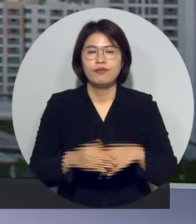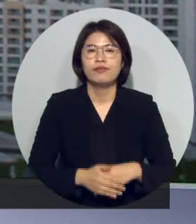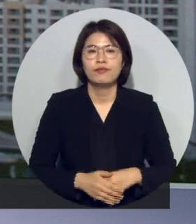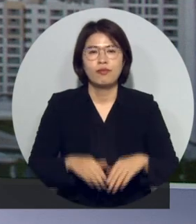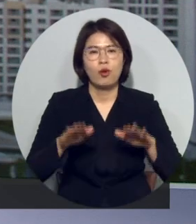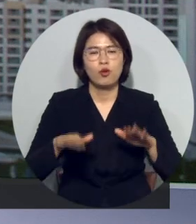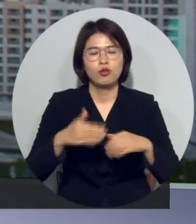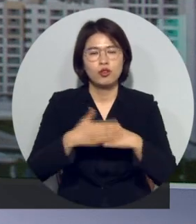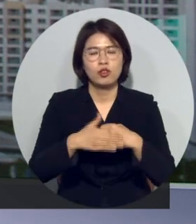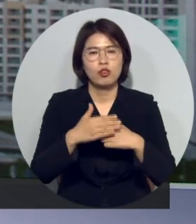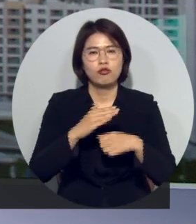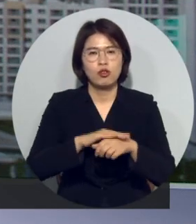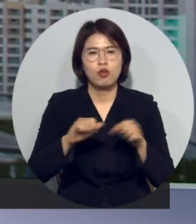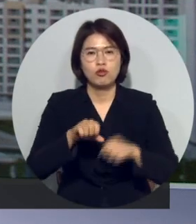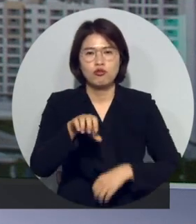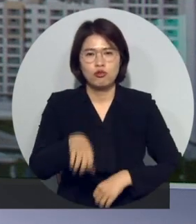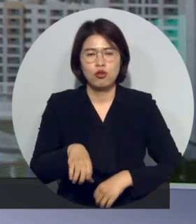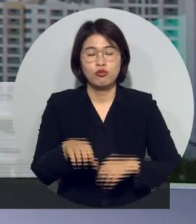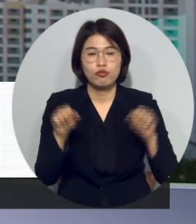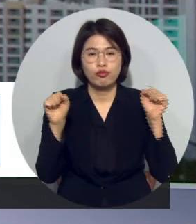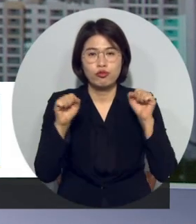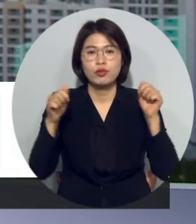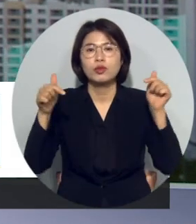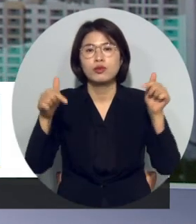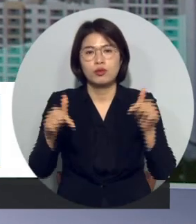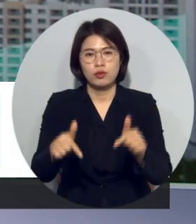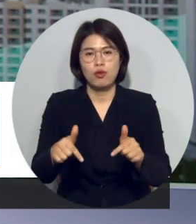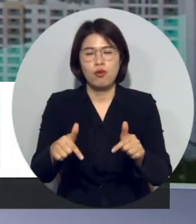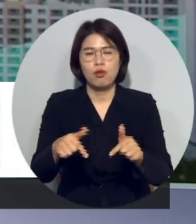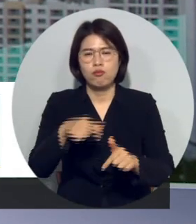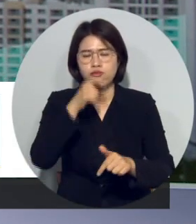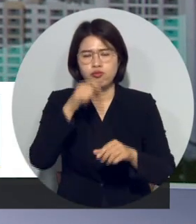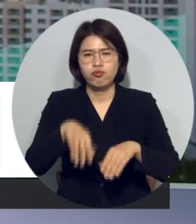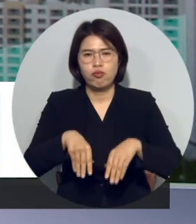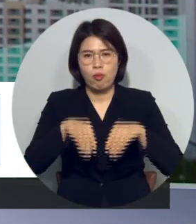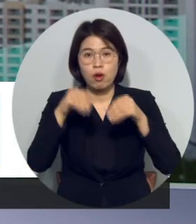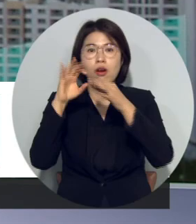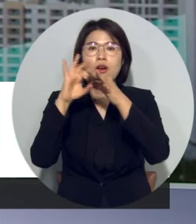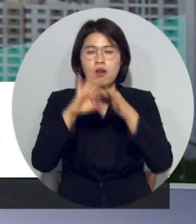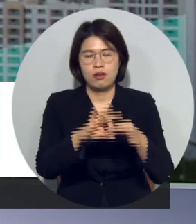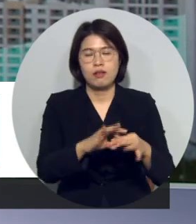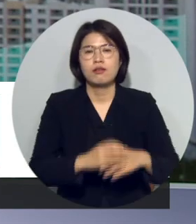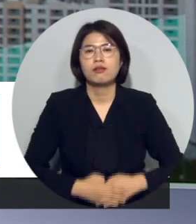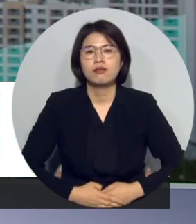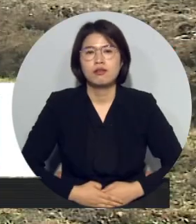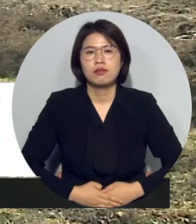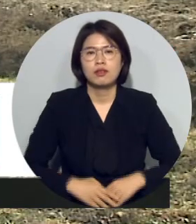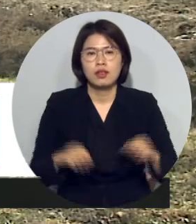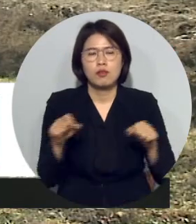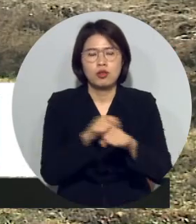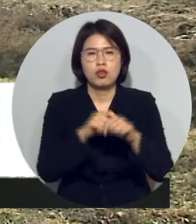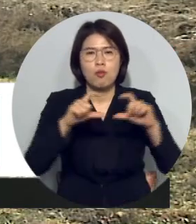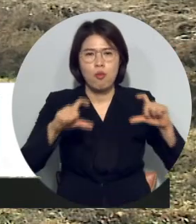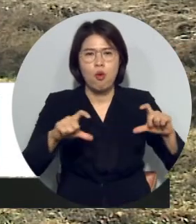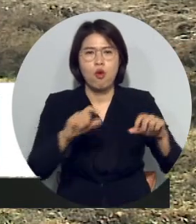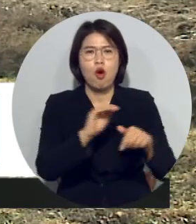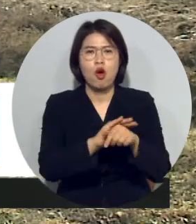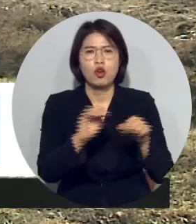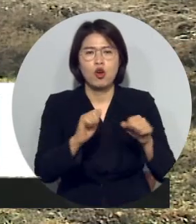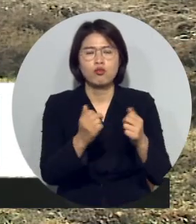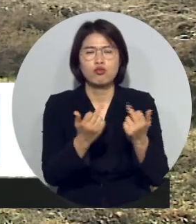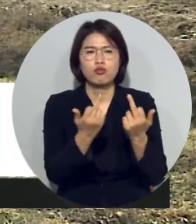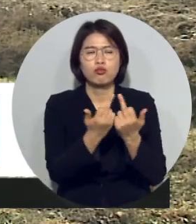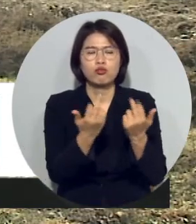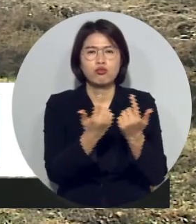오늘 대구와 경북지역 은 추위가 조금 풀린 가운데 건조한 날씨가 계속 되겠습니다 한파 특보 는 경북 북동 운산 g 를